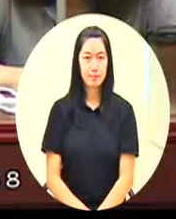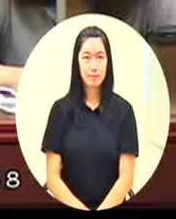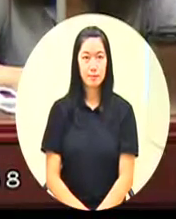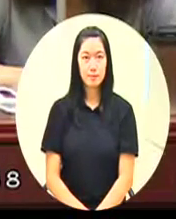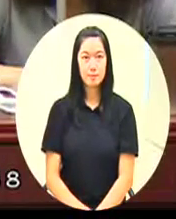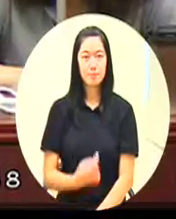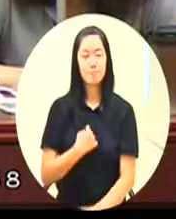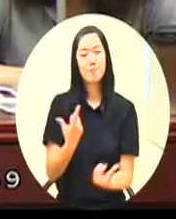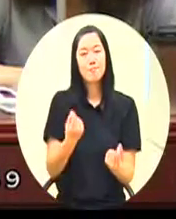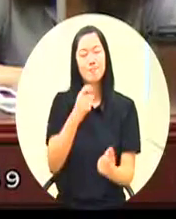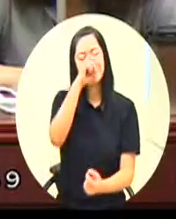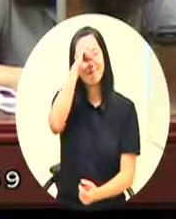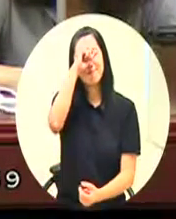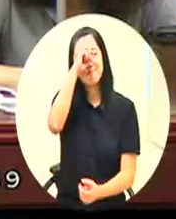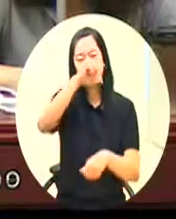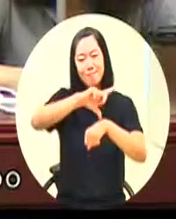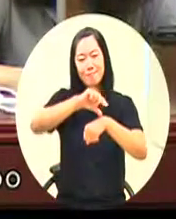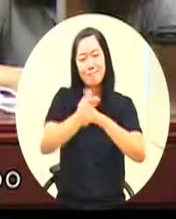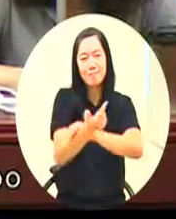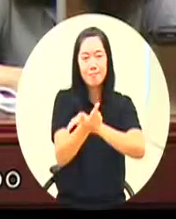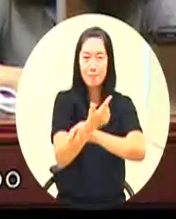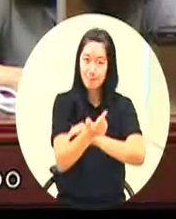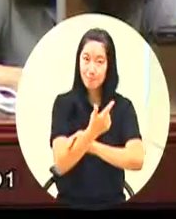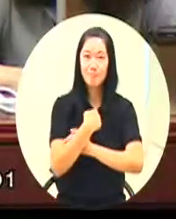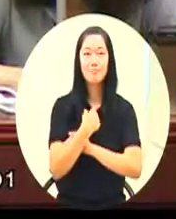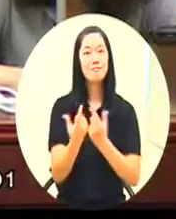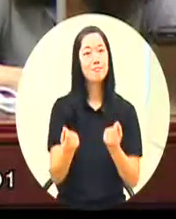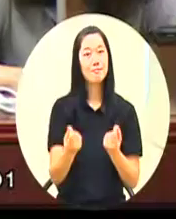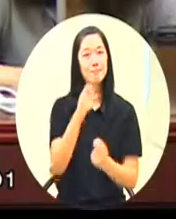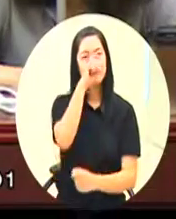我们也希望可以尽快啊，我们希望可以尽快。